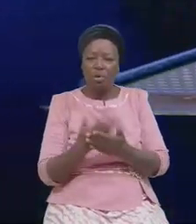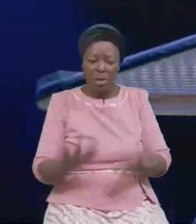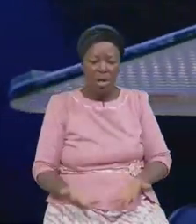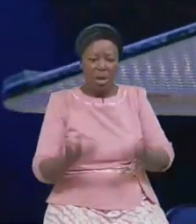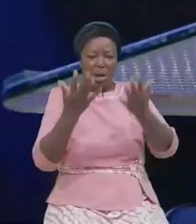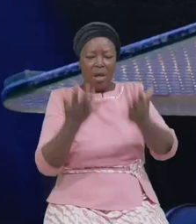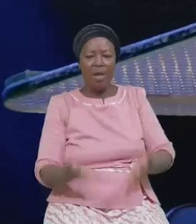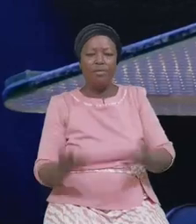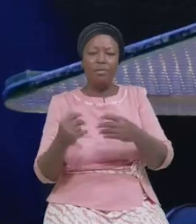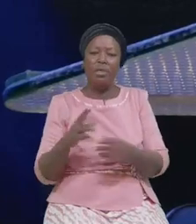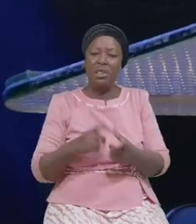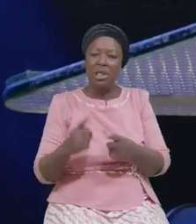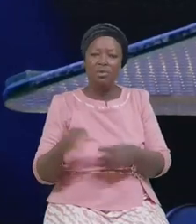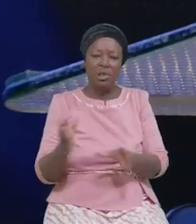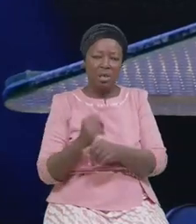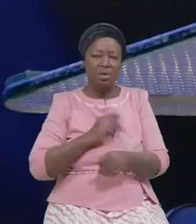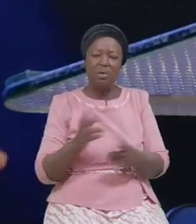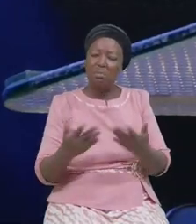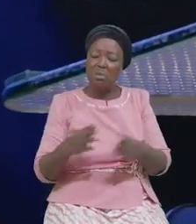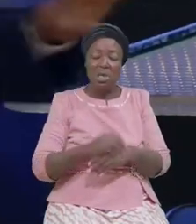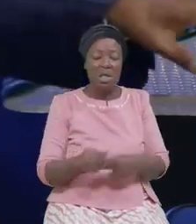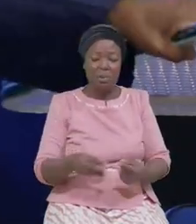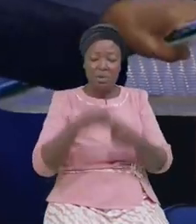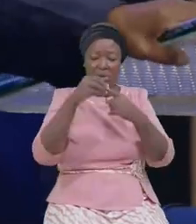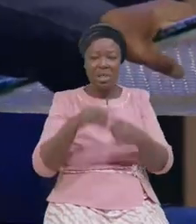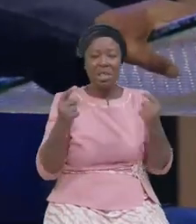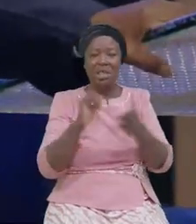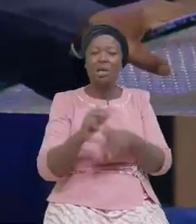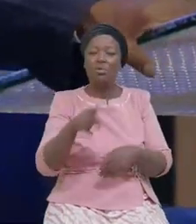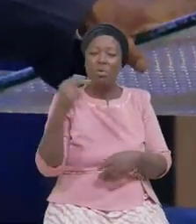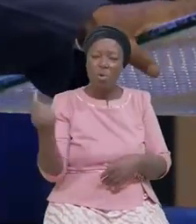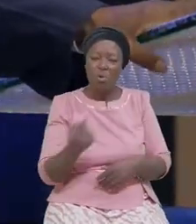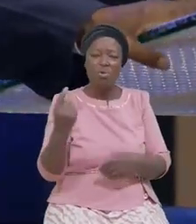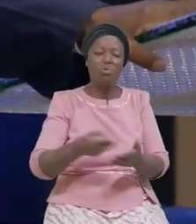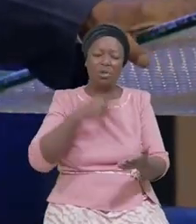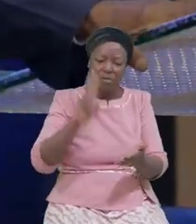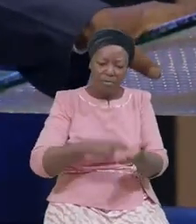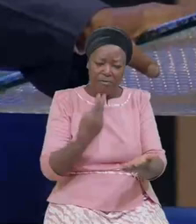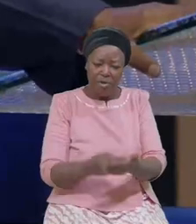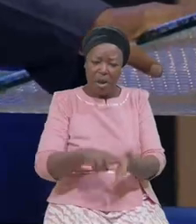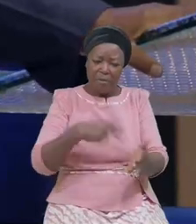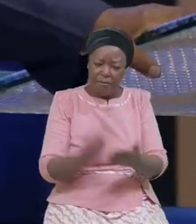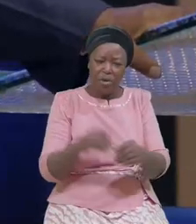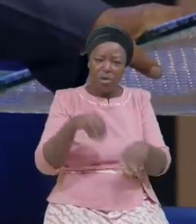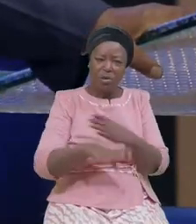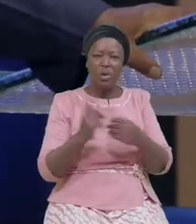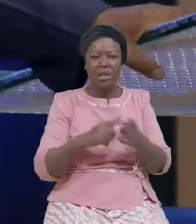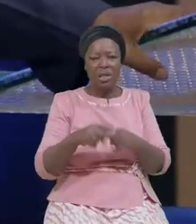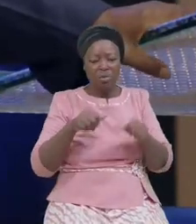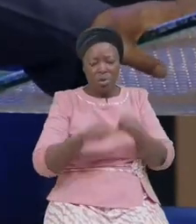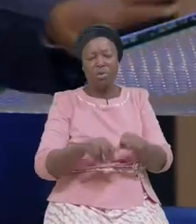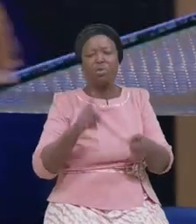peut être des choses particulières dans lesquelles vous tombez. Et si vous continuez de tomber dans ces choses, vous ne serez pas en mesure d'aller